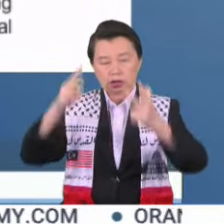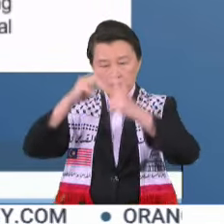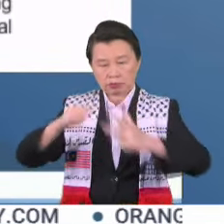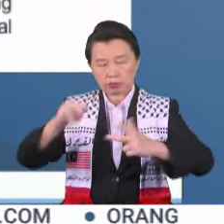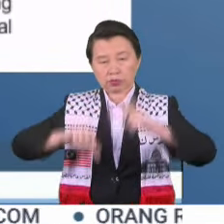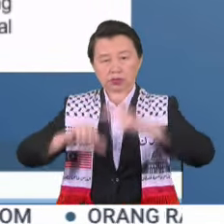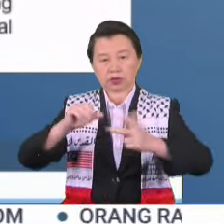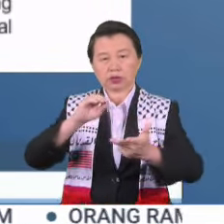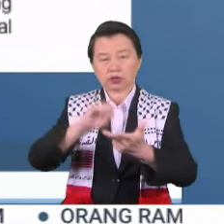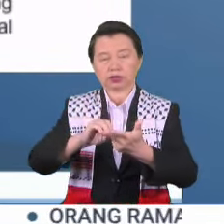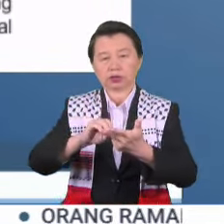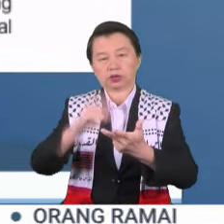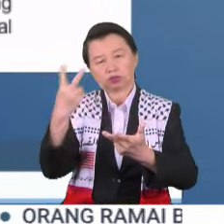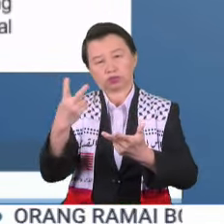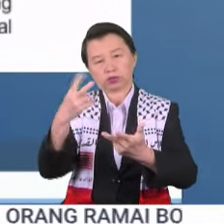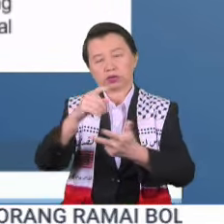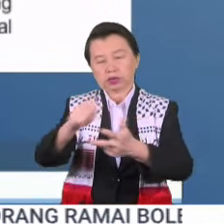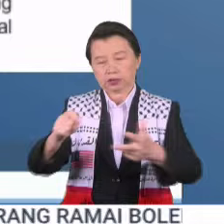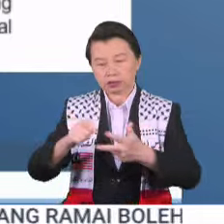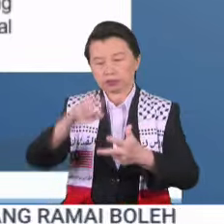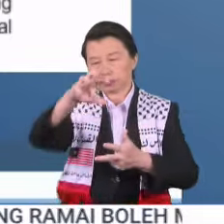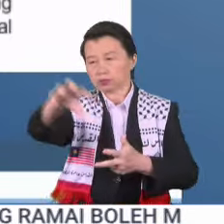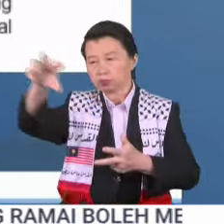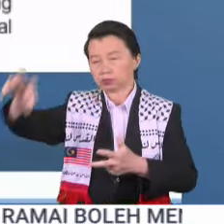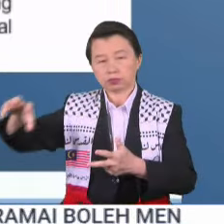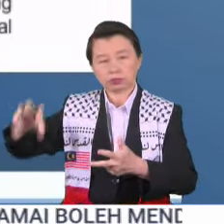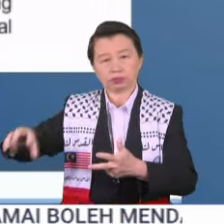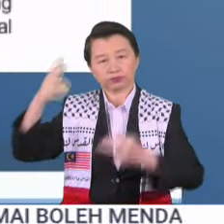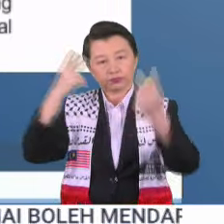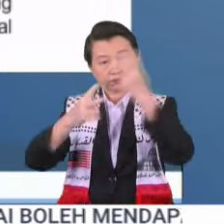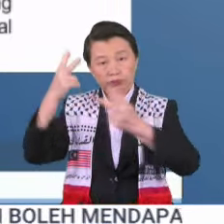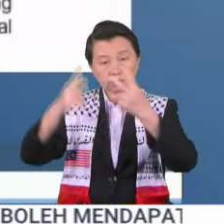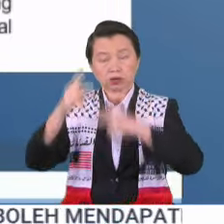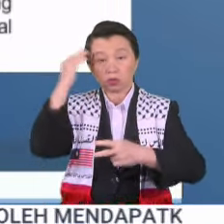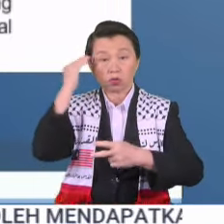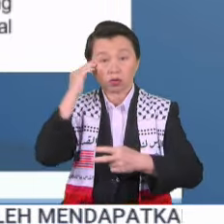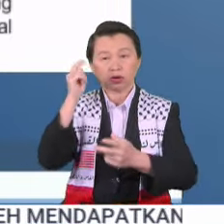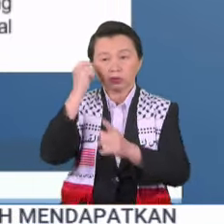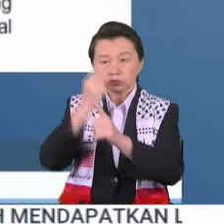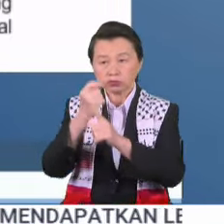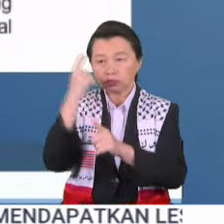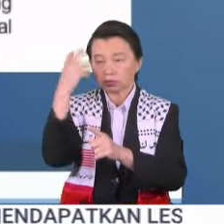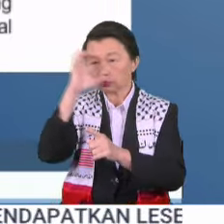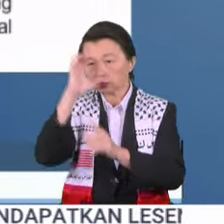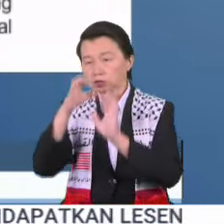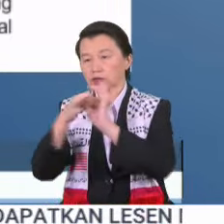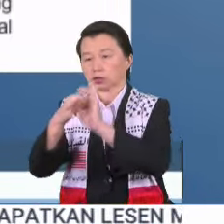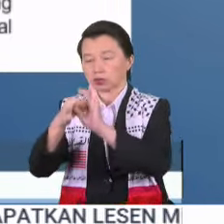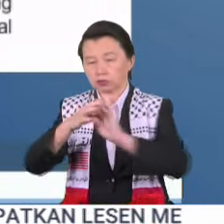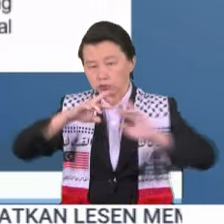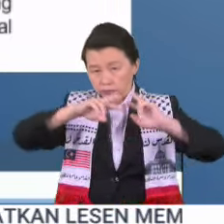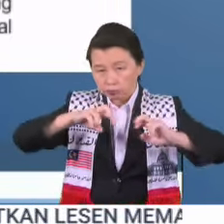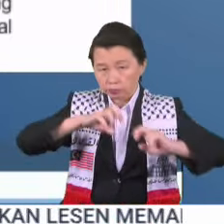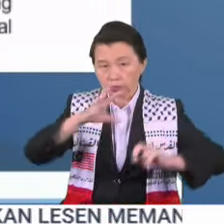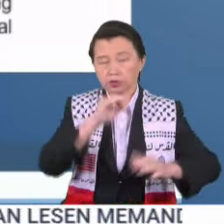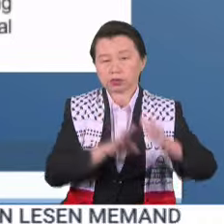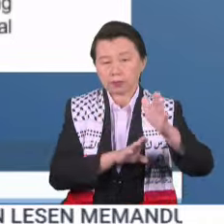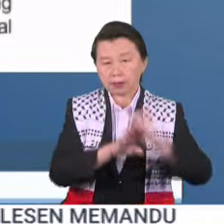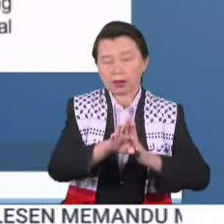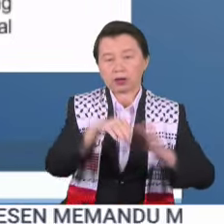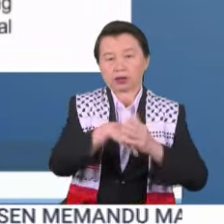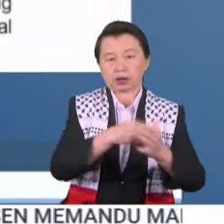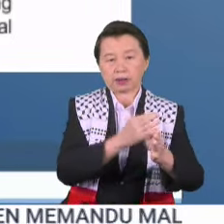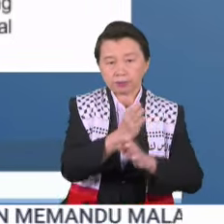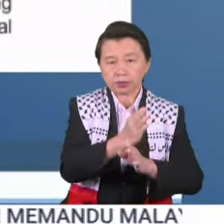Sains Negara Gwacheon. Lawatan kerja ke Korea juga bertujuan untuk mencari kerjasama penyelidikan dan pembangunan